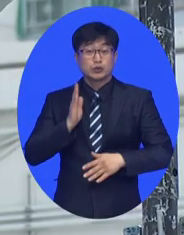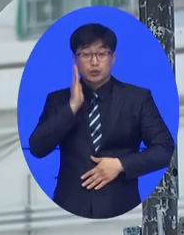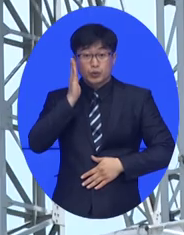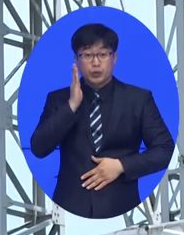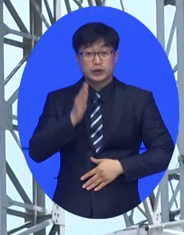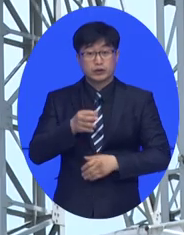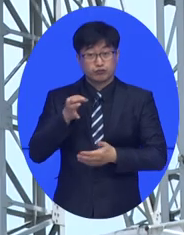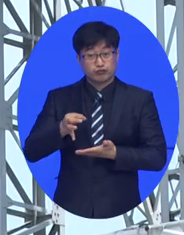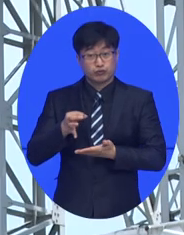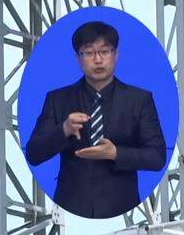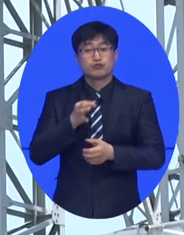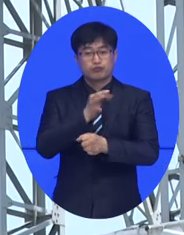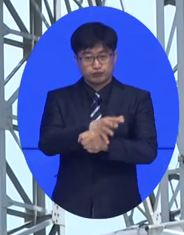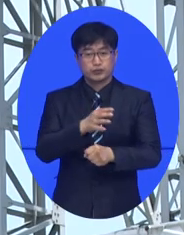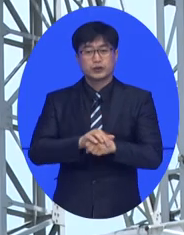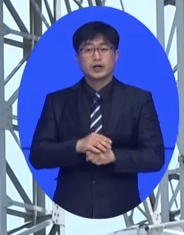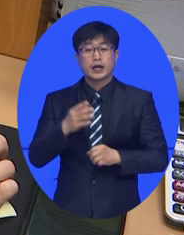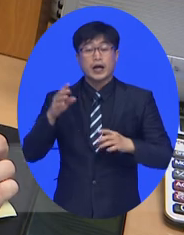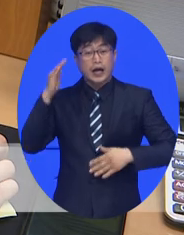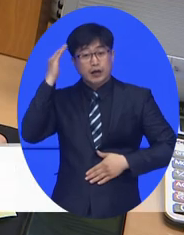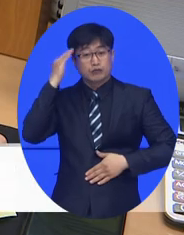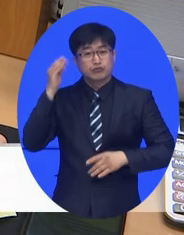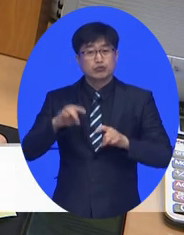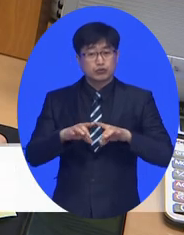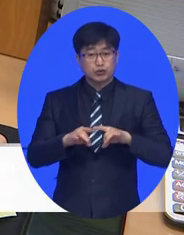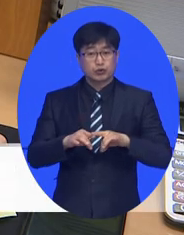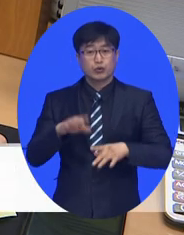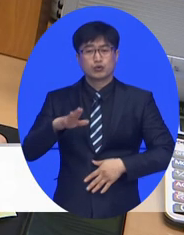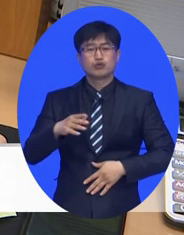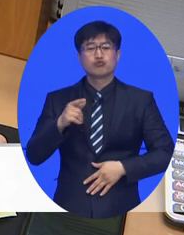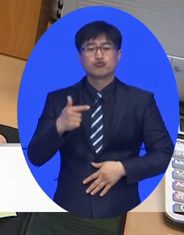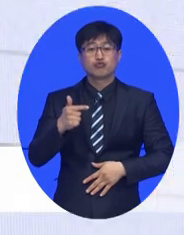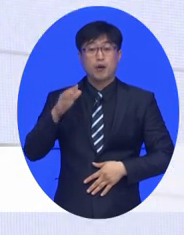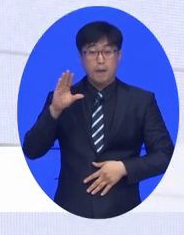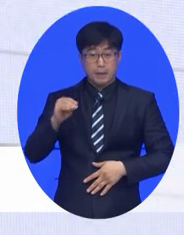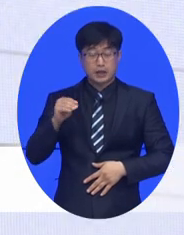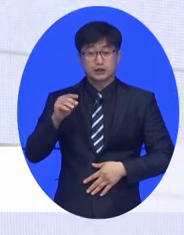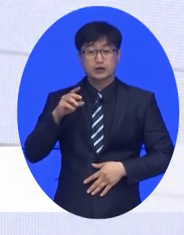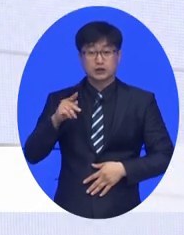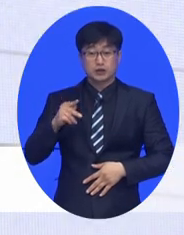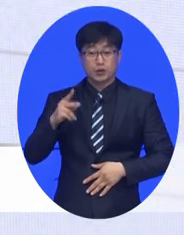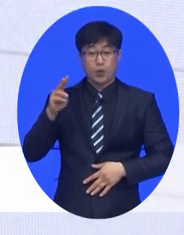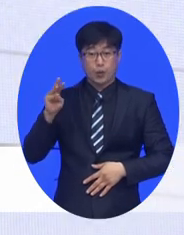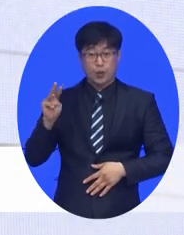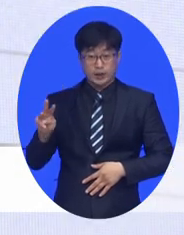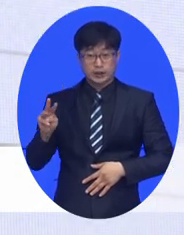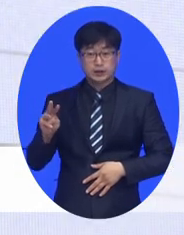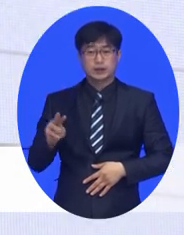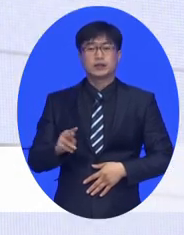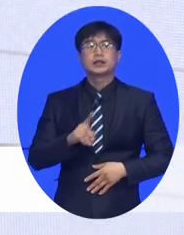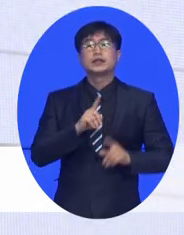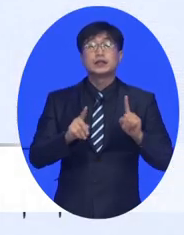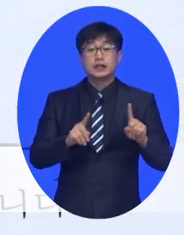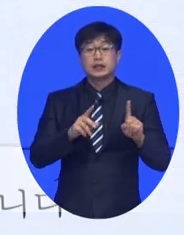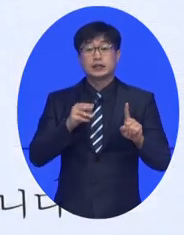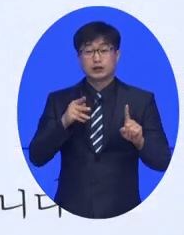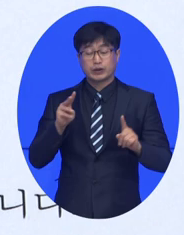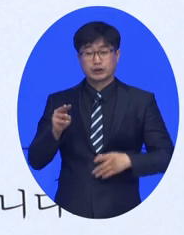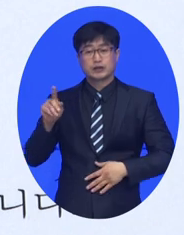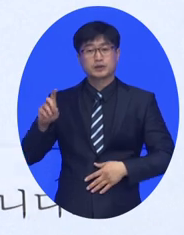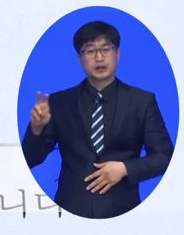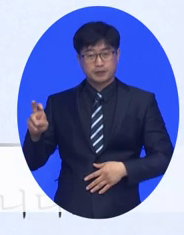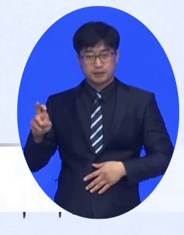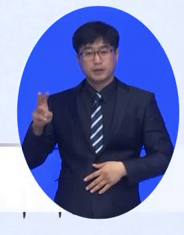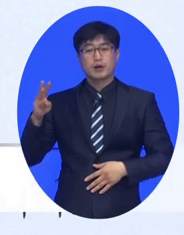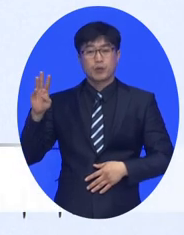겁니다. 한전 에너지마켓 플랫을 통해 총 6만 킬로와트를 1킬로와트시당 13원에 낙찰받았습니다.